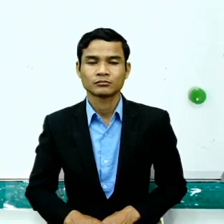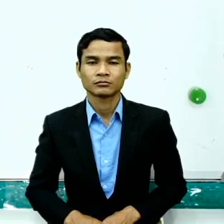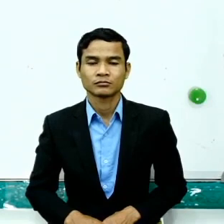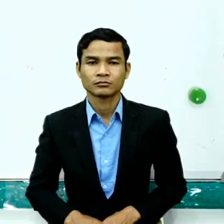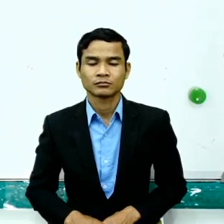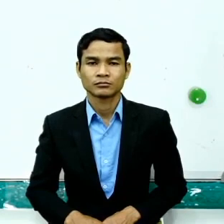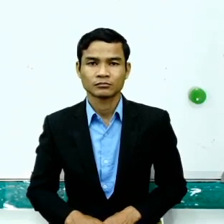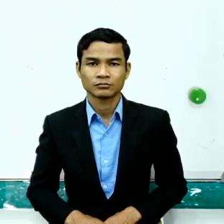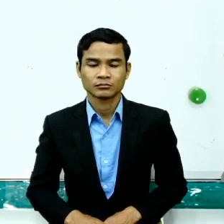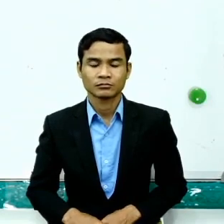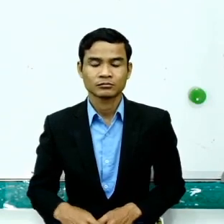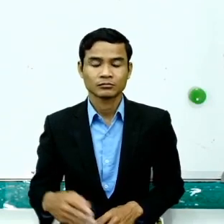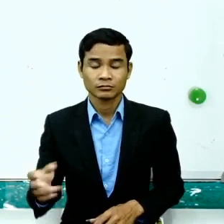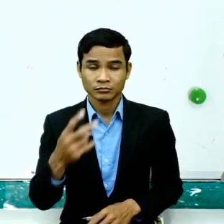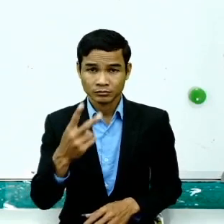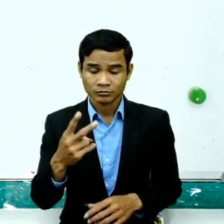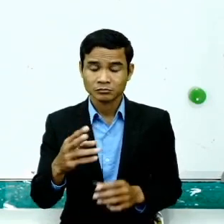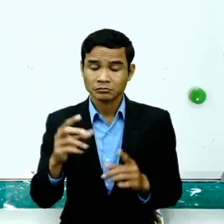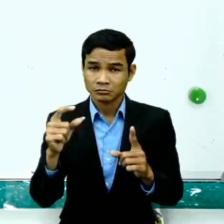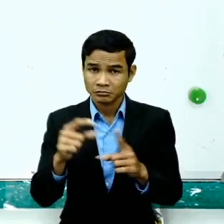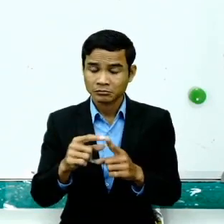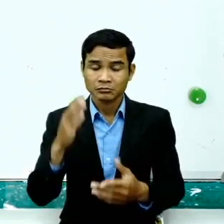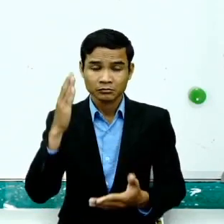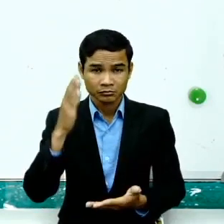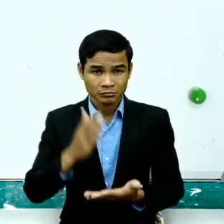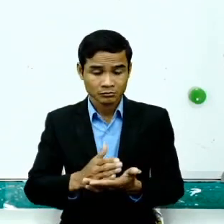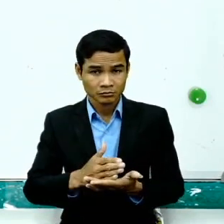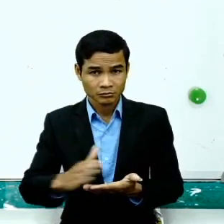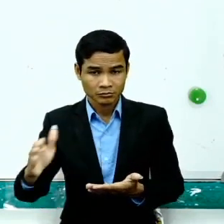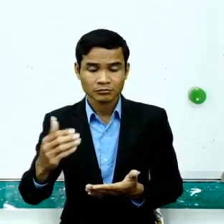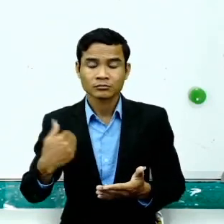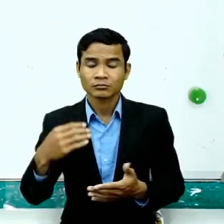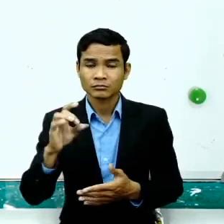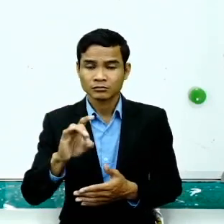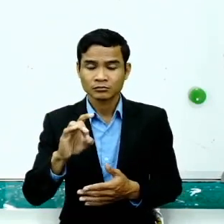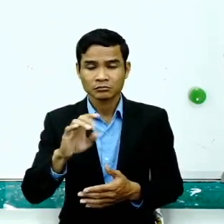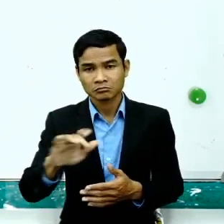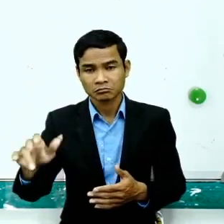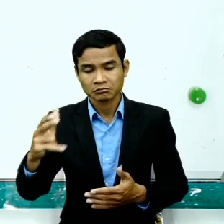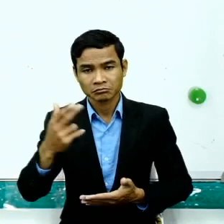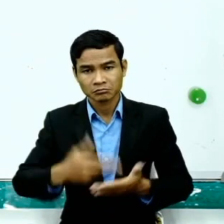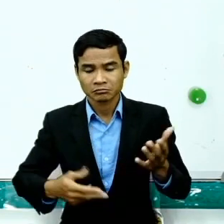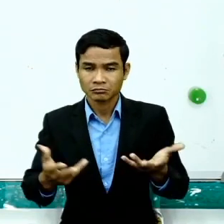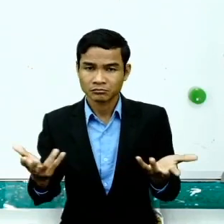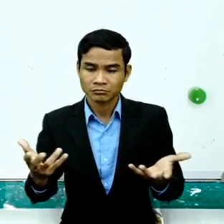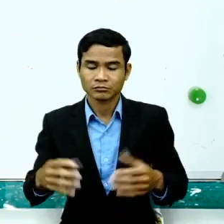chà con cất nó con tập bị cầm chặt miên tua sao vậy là